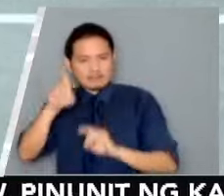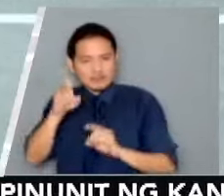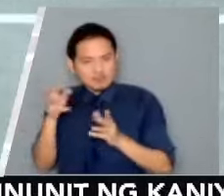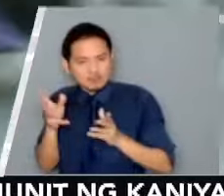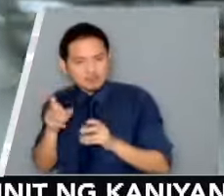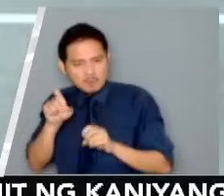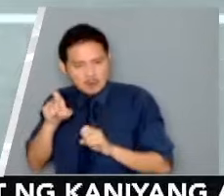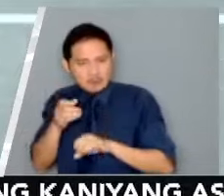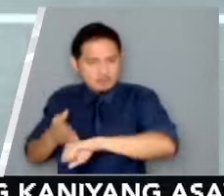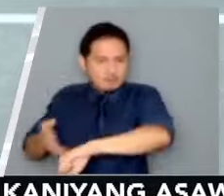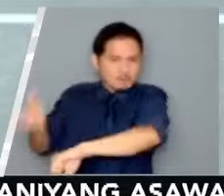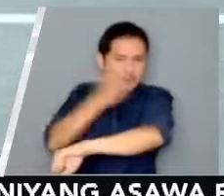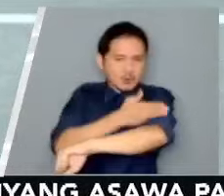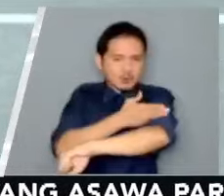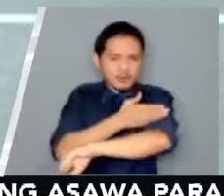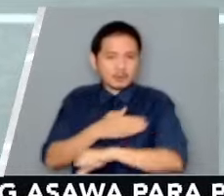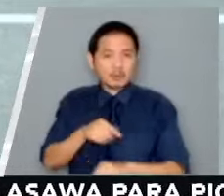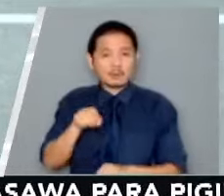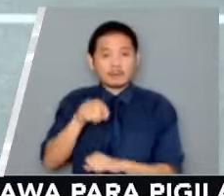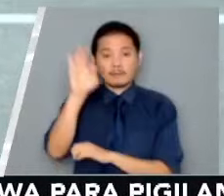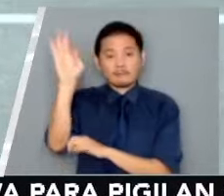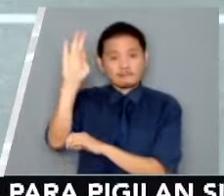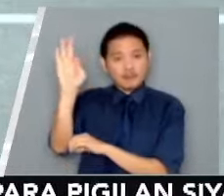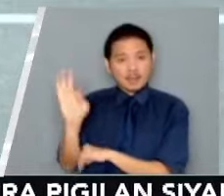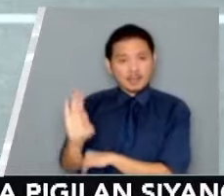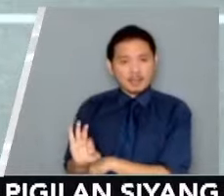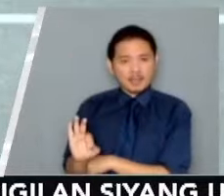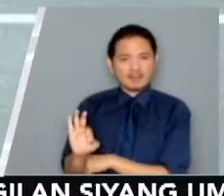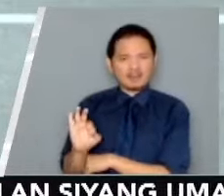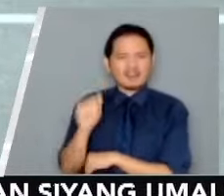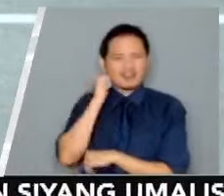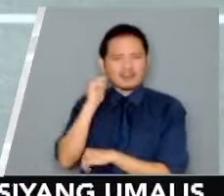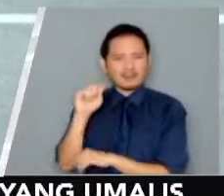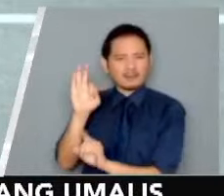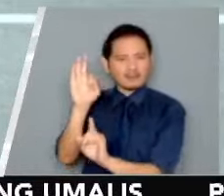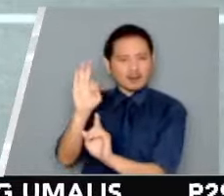Biyernes, simula ngayong araw, ay ipapatupad nila ang Catch-up Fridays.